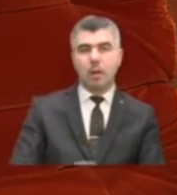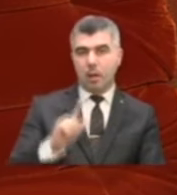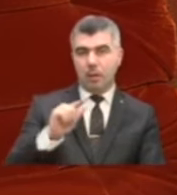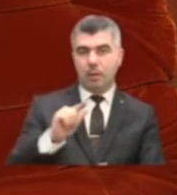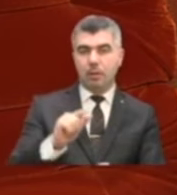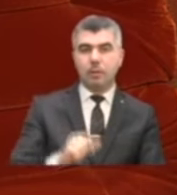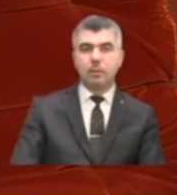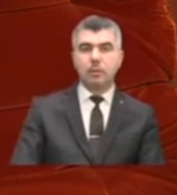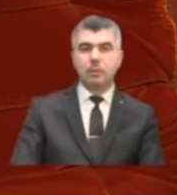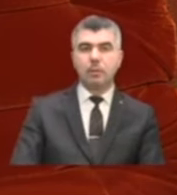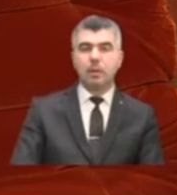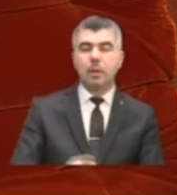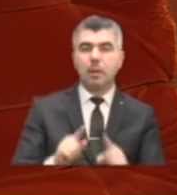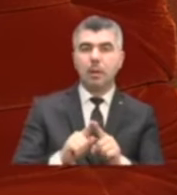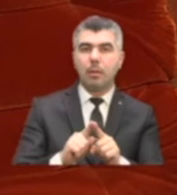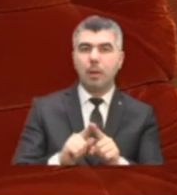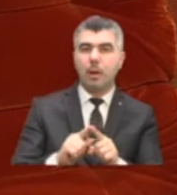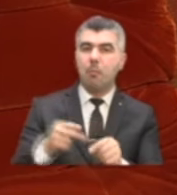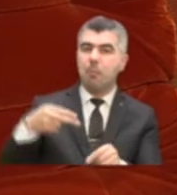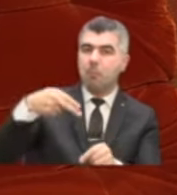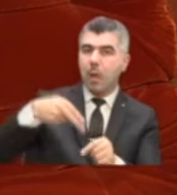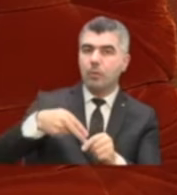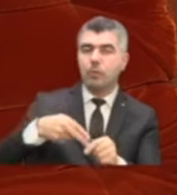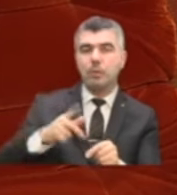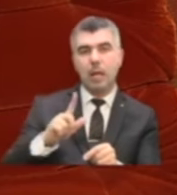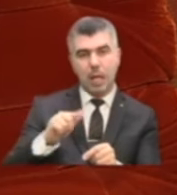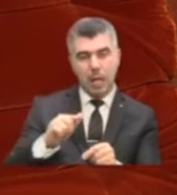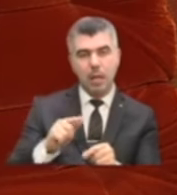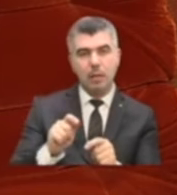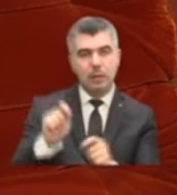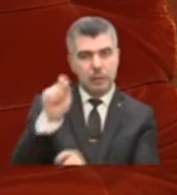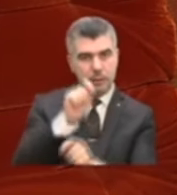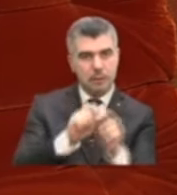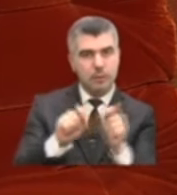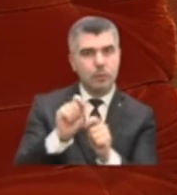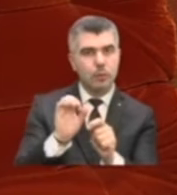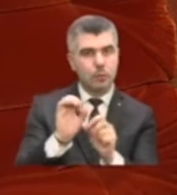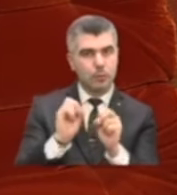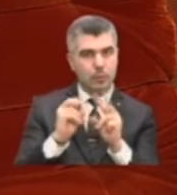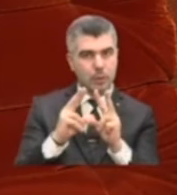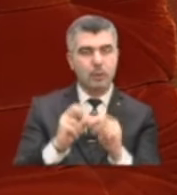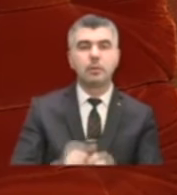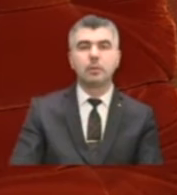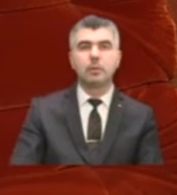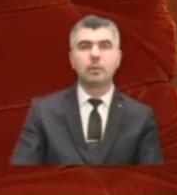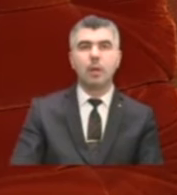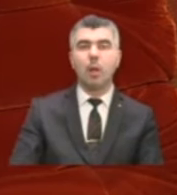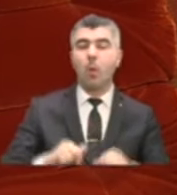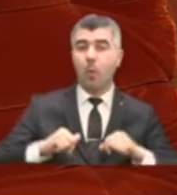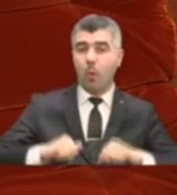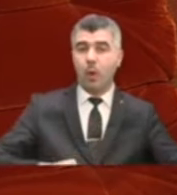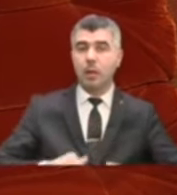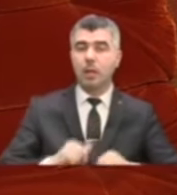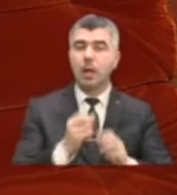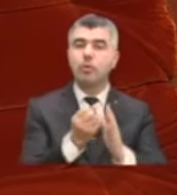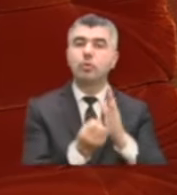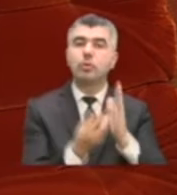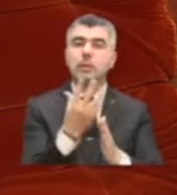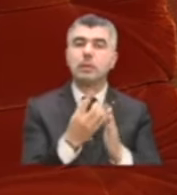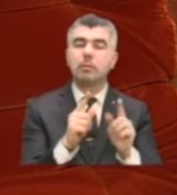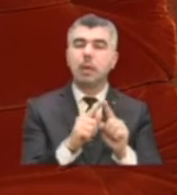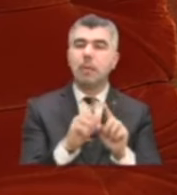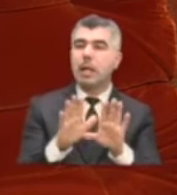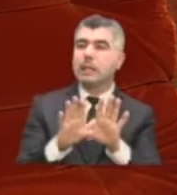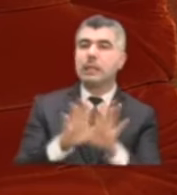ديال اللوجيستيكية البترولية بما فيها التكرير. وطبعا كتعمل الوزارة على النظام الجديد ديال تدبير